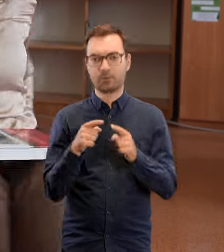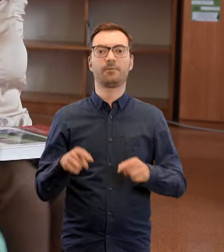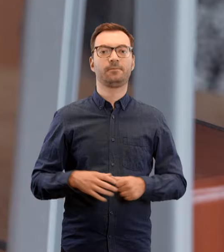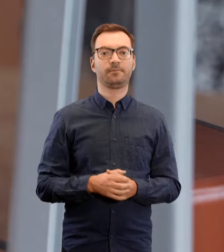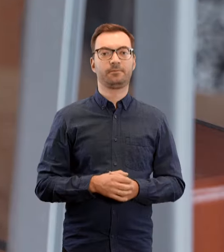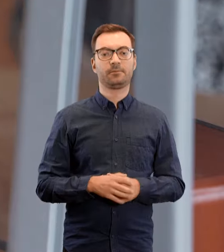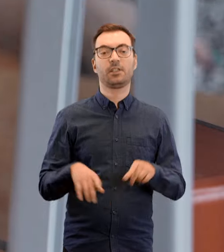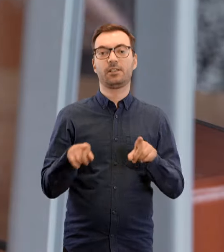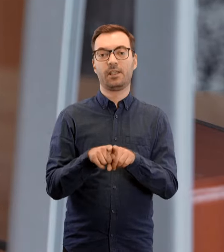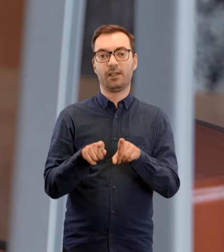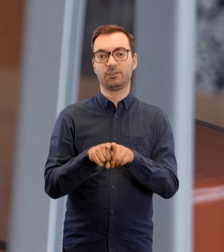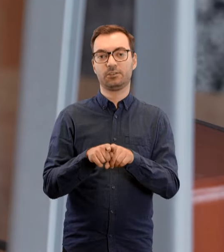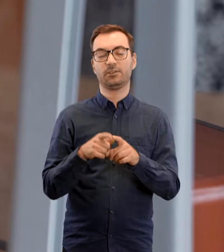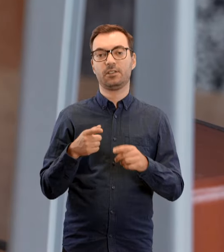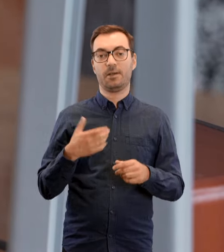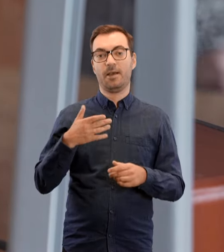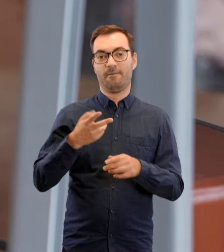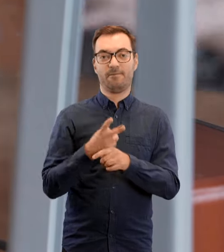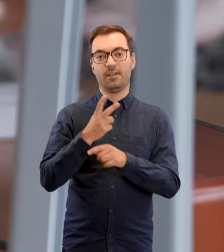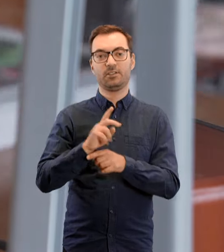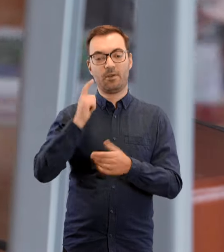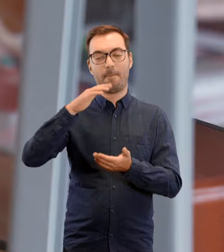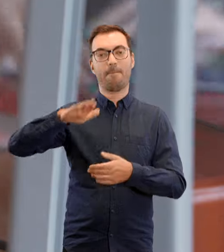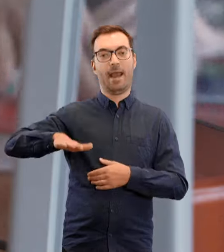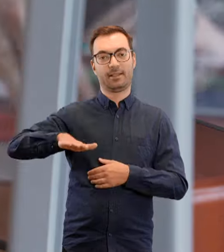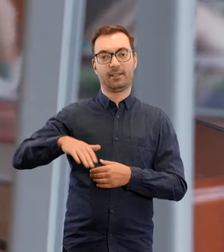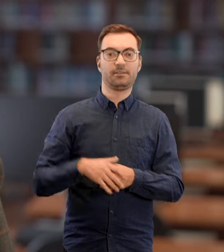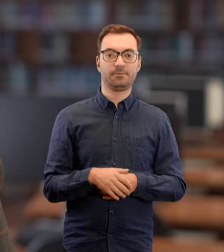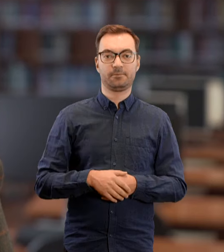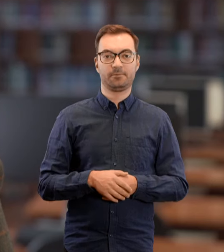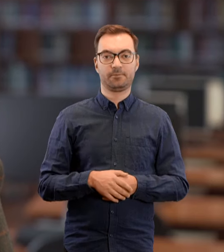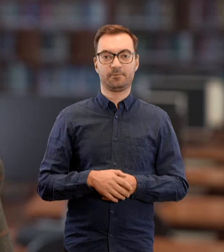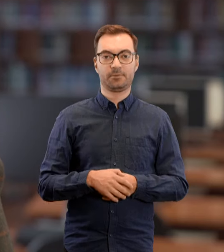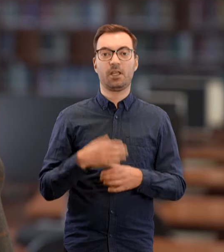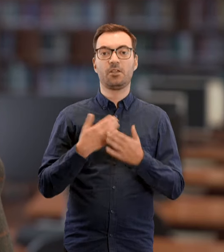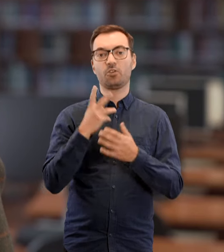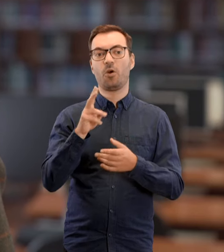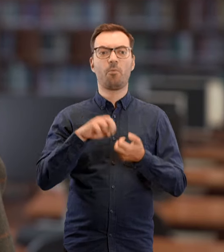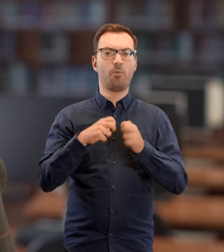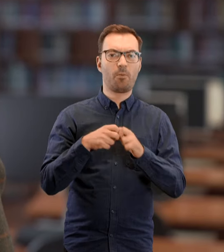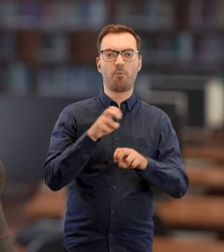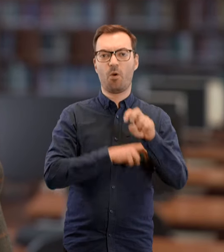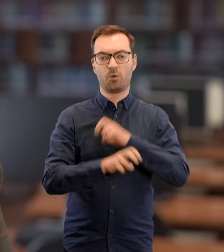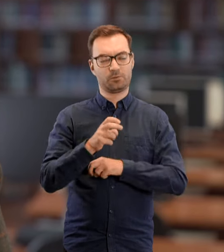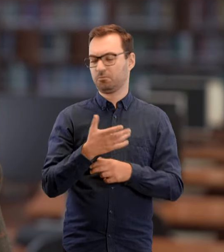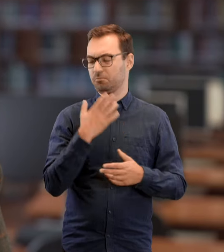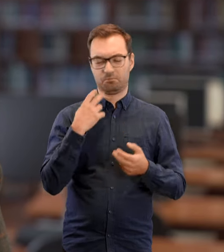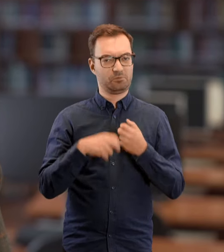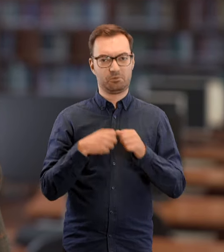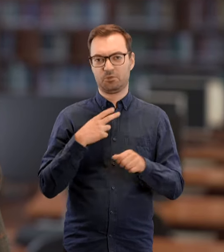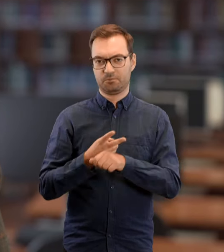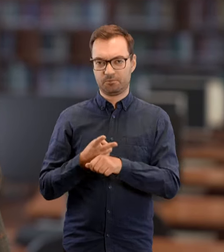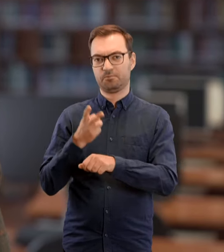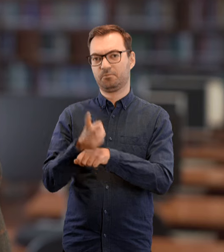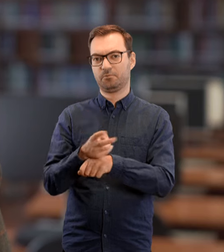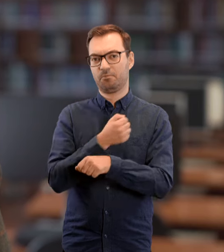też wejście ulokowane na parterze, dzięki któremu również osoby mające problem z poruszaniem się mogą bez problemu